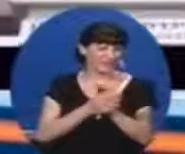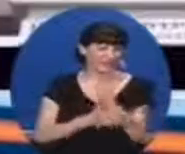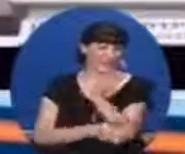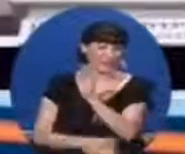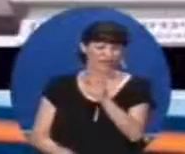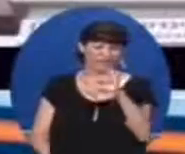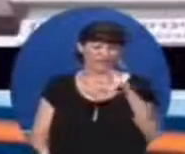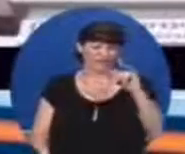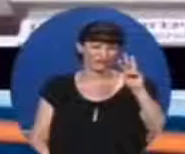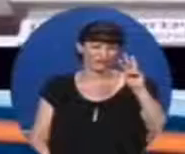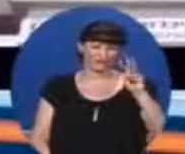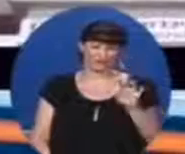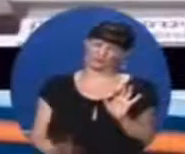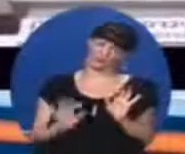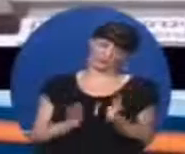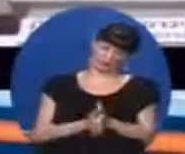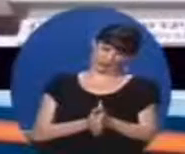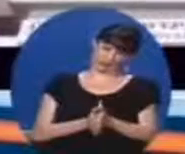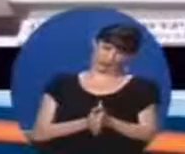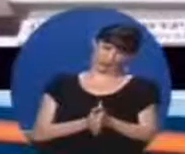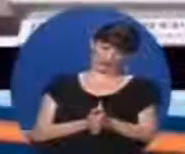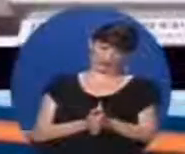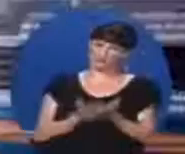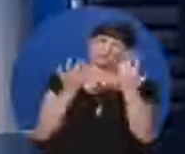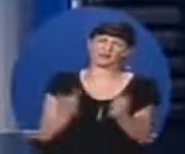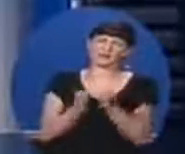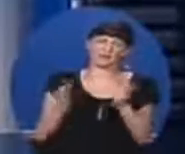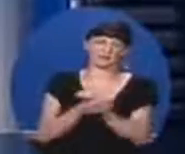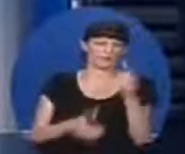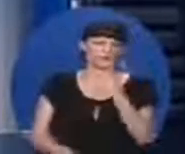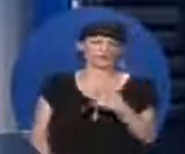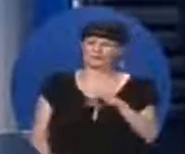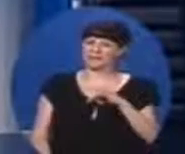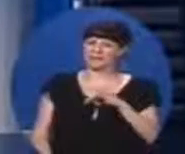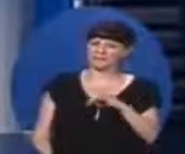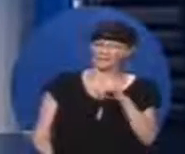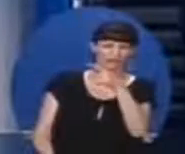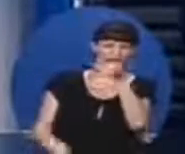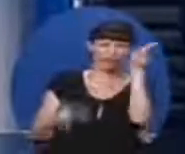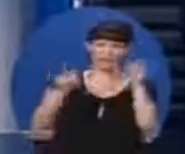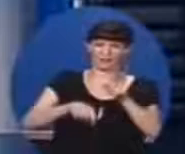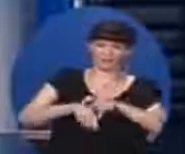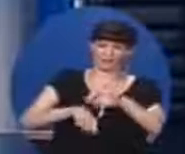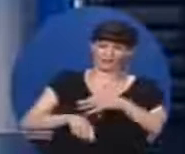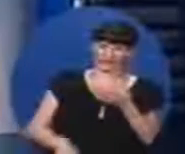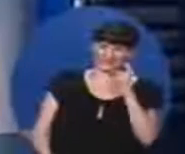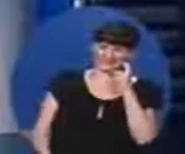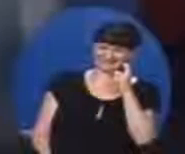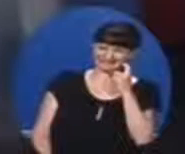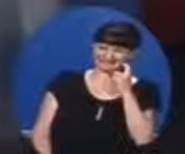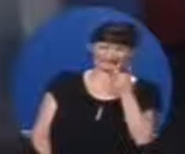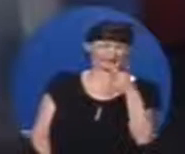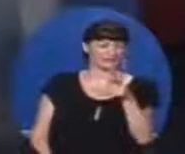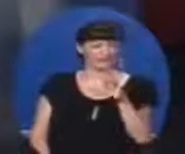האוזן עם הסיפורים שלו? ממתי? אתה קולט שאתה גמרת לי את הזמן עליי, למרות שזה מרתק, רציתי לדבר על שופטים. זה רב עונל, זאת